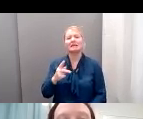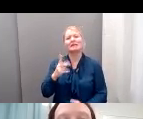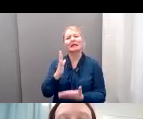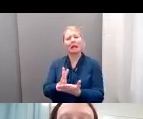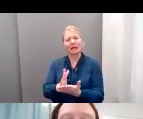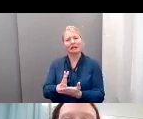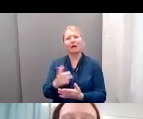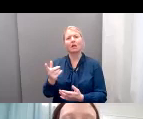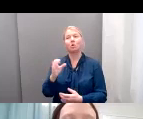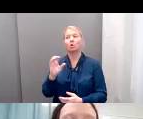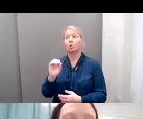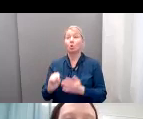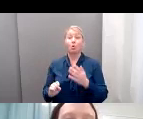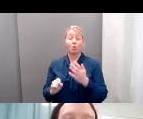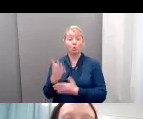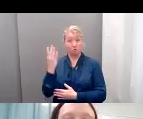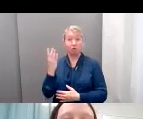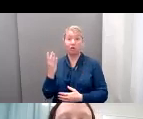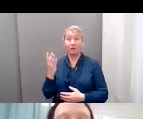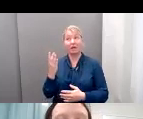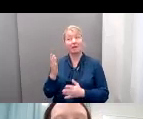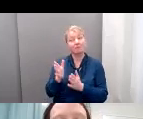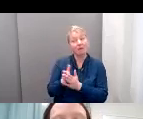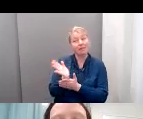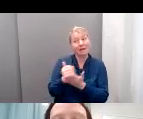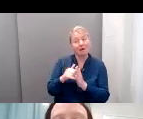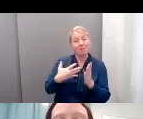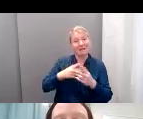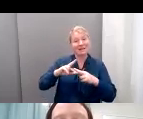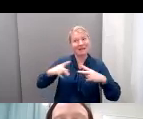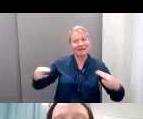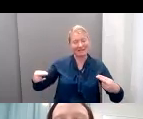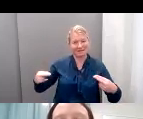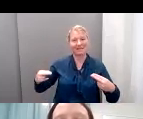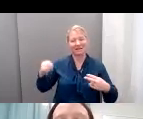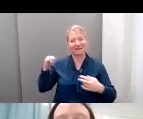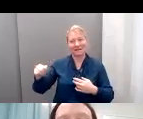oskyldig med delvis min genetik till en värld där så få bryr